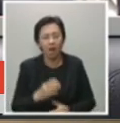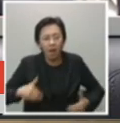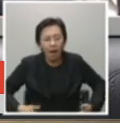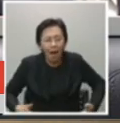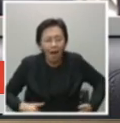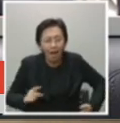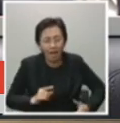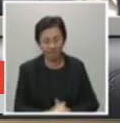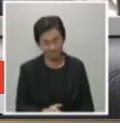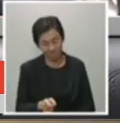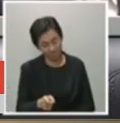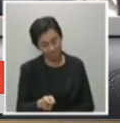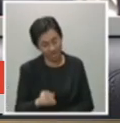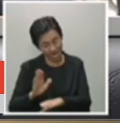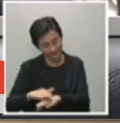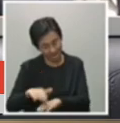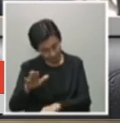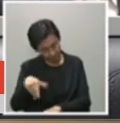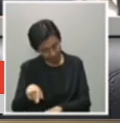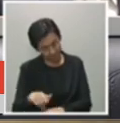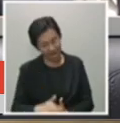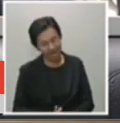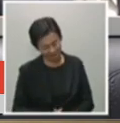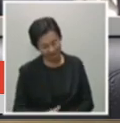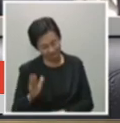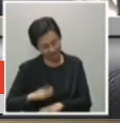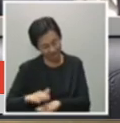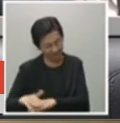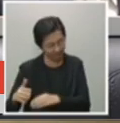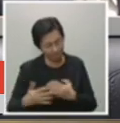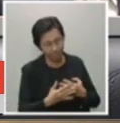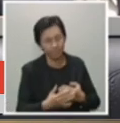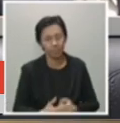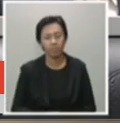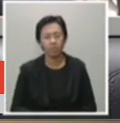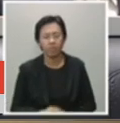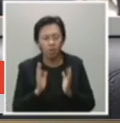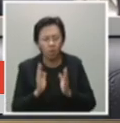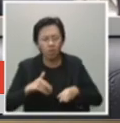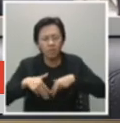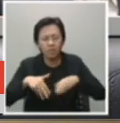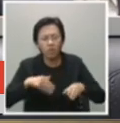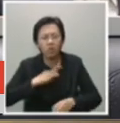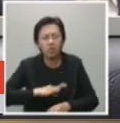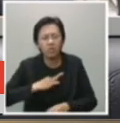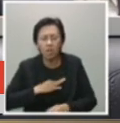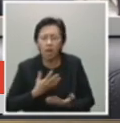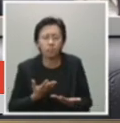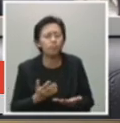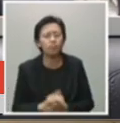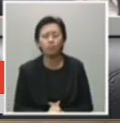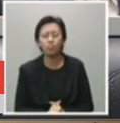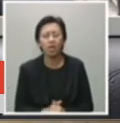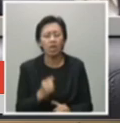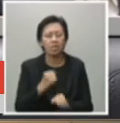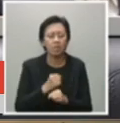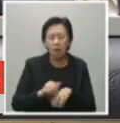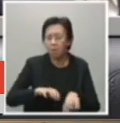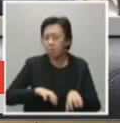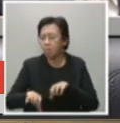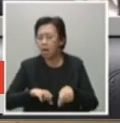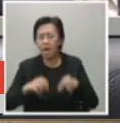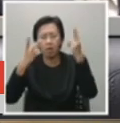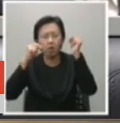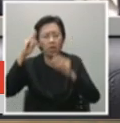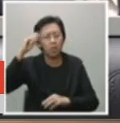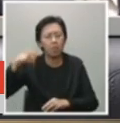าเดี๋ยวโดนเรียกปรับทัศนคติจนประชาชนอาจเคยชินกับความล้มเหลวในการบริหารงานของพลเอก